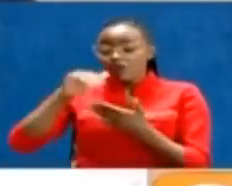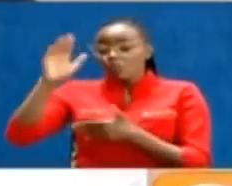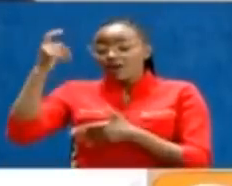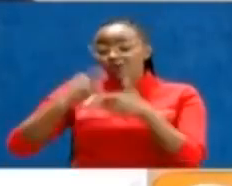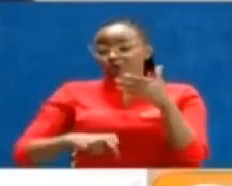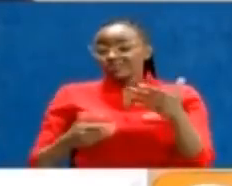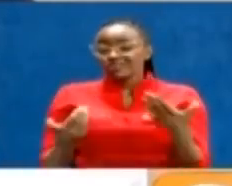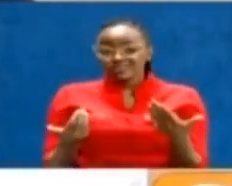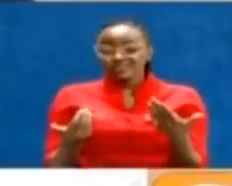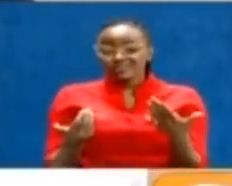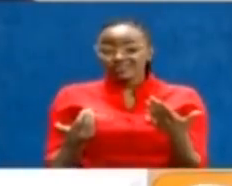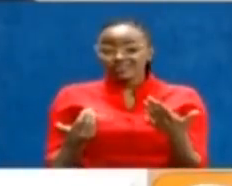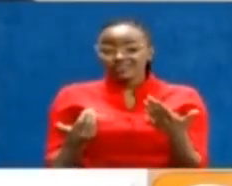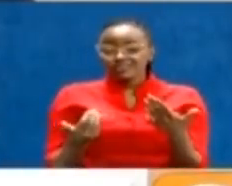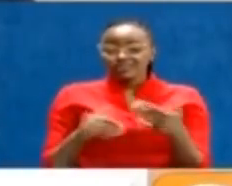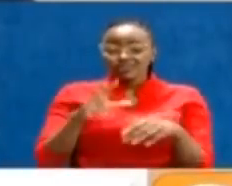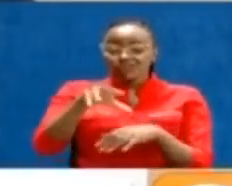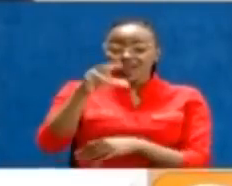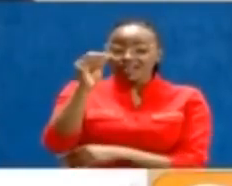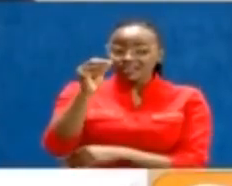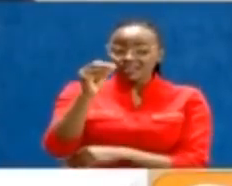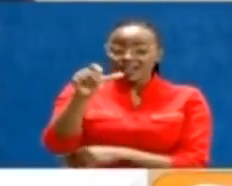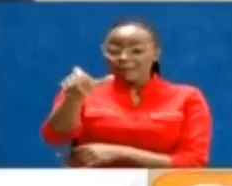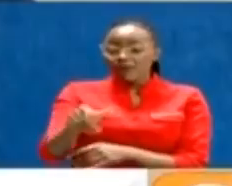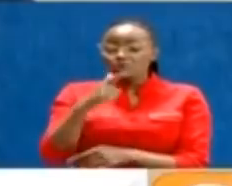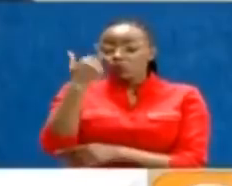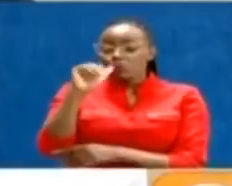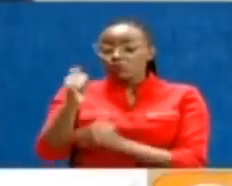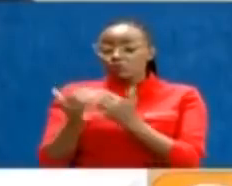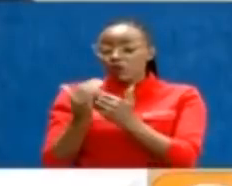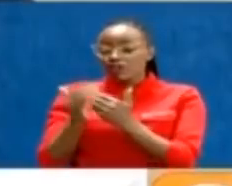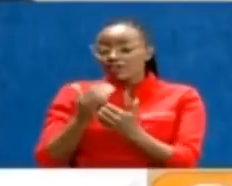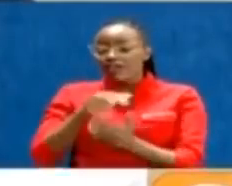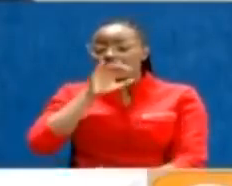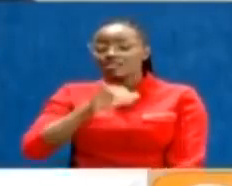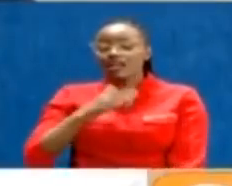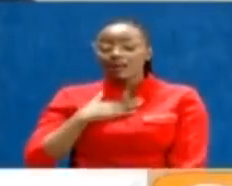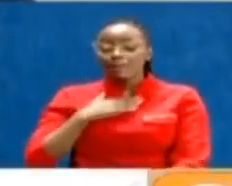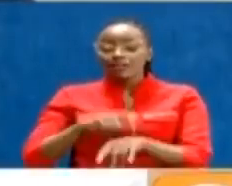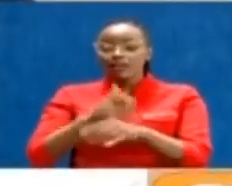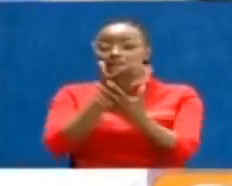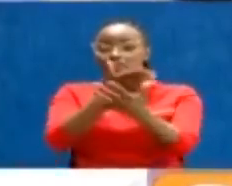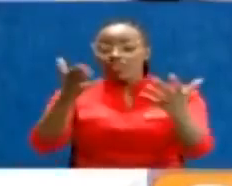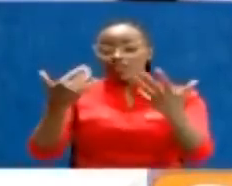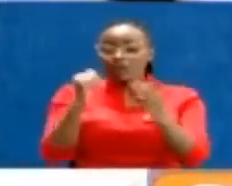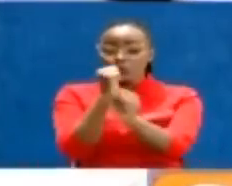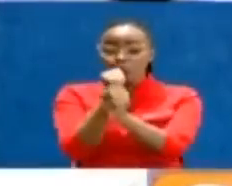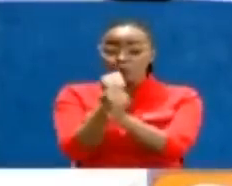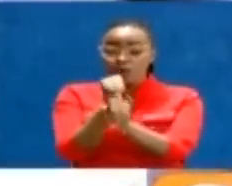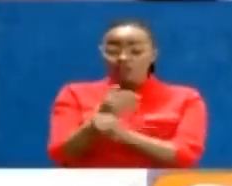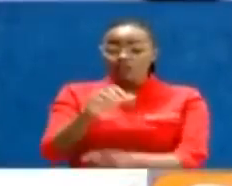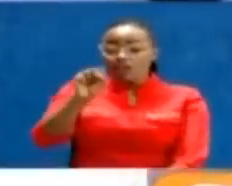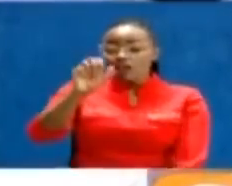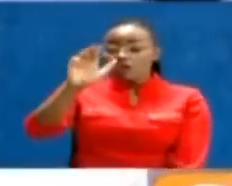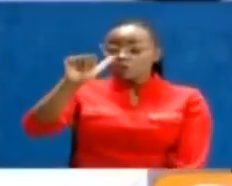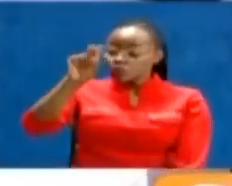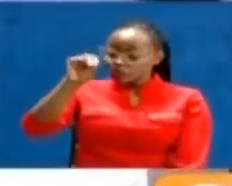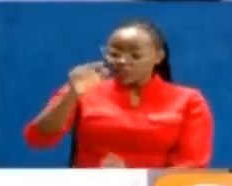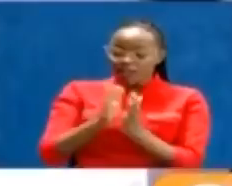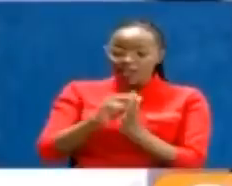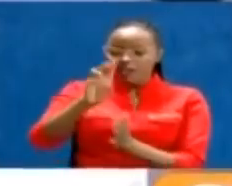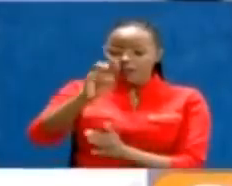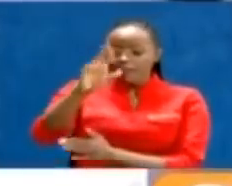cost of finding someone who can take care of my son when I'm out there hustling. Susan na Mary ni miongoni tu